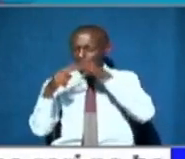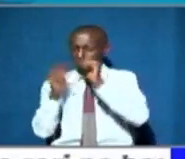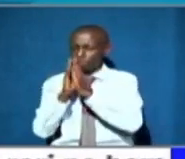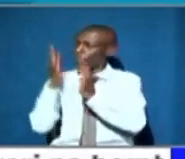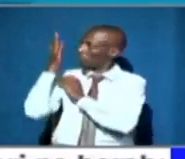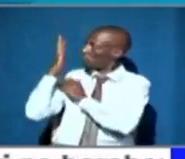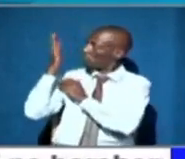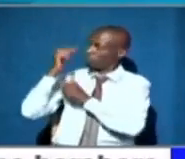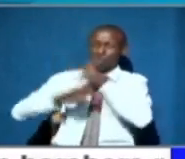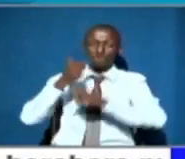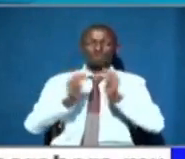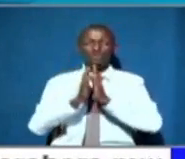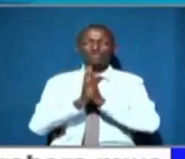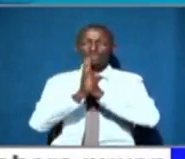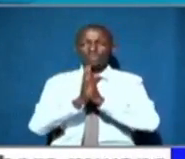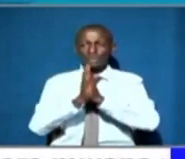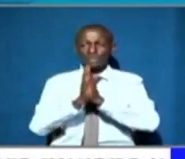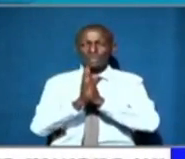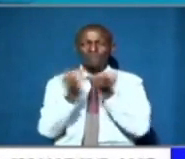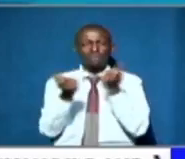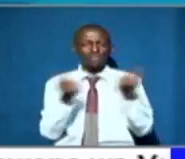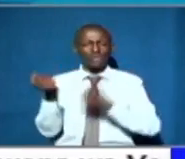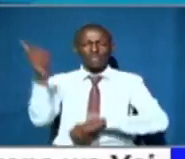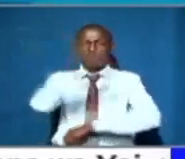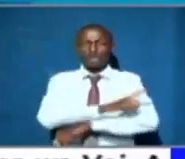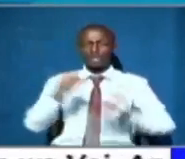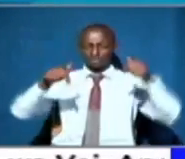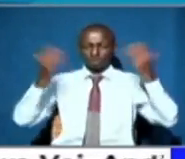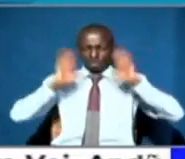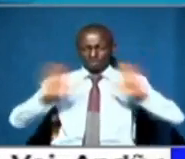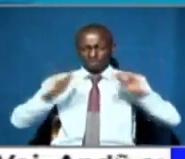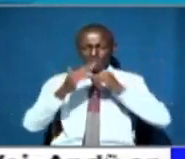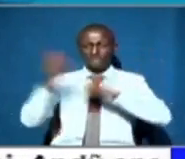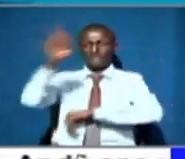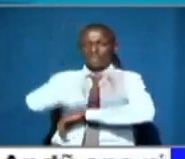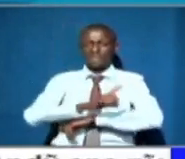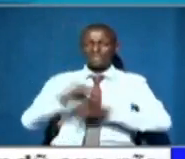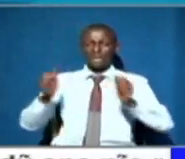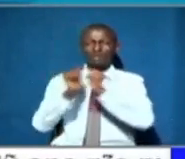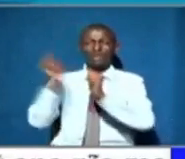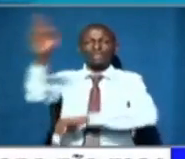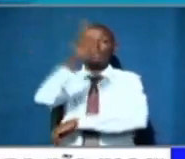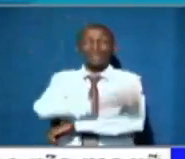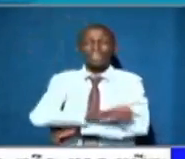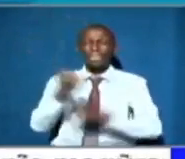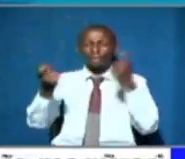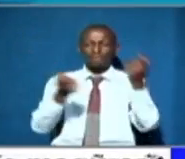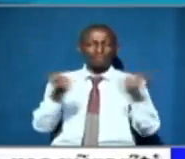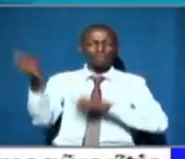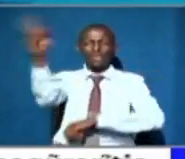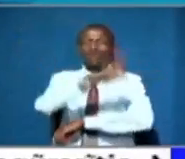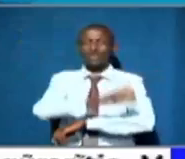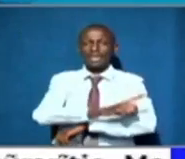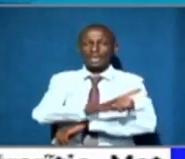kumuhoe gai na thiko ici thiko nini ni muno ru muthe turareki thiko kenda twaigira thiko ya 10 kugo ni thiko nini muno to